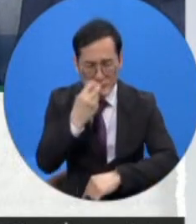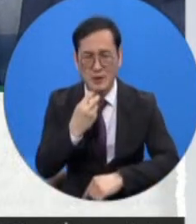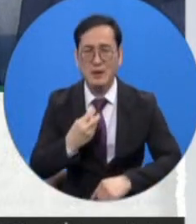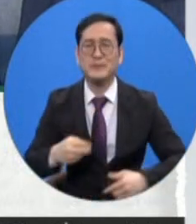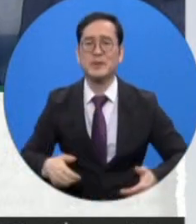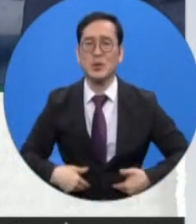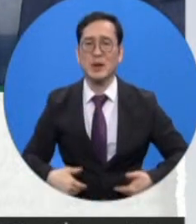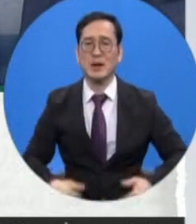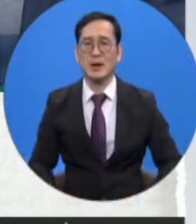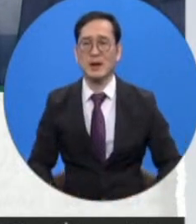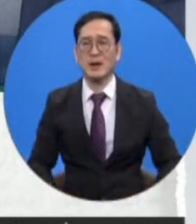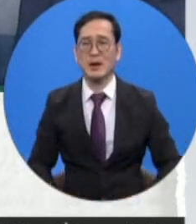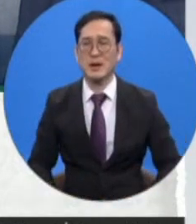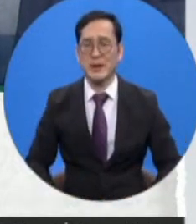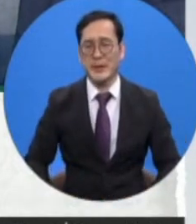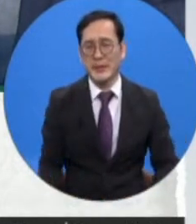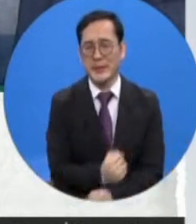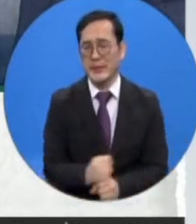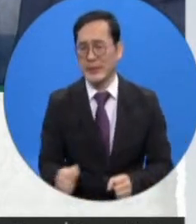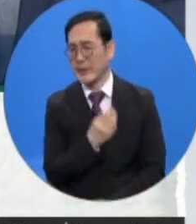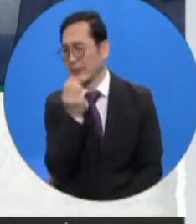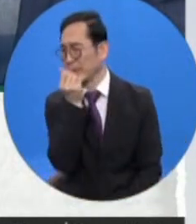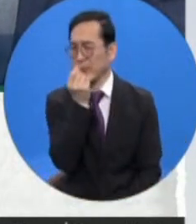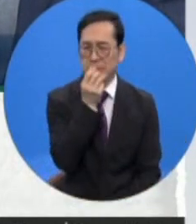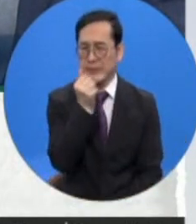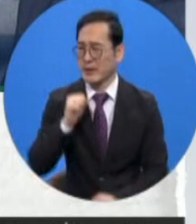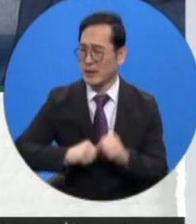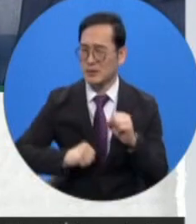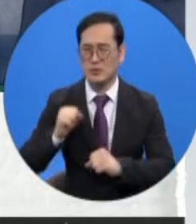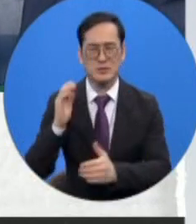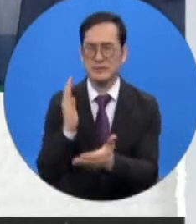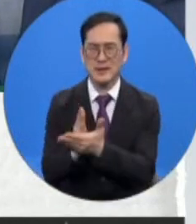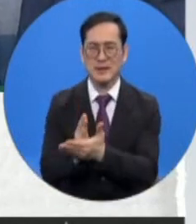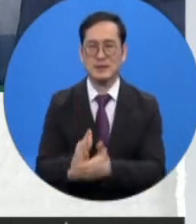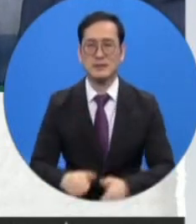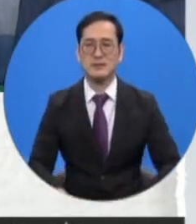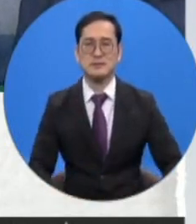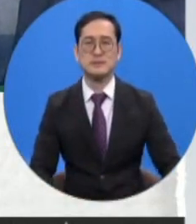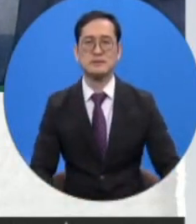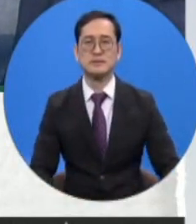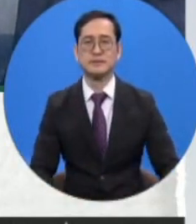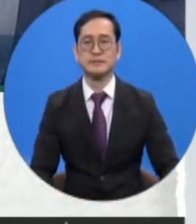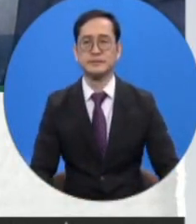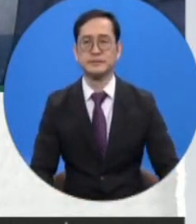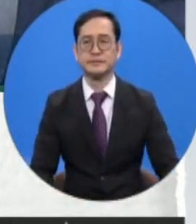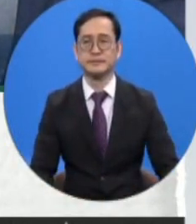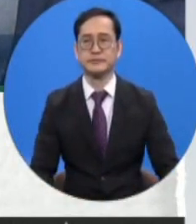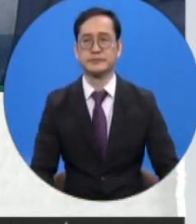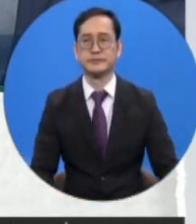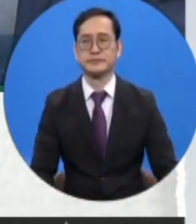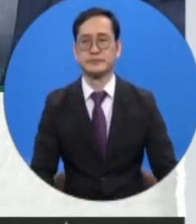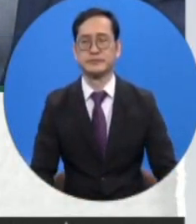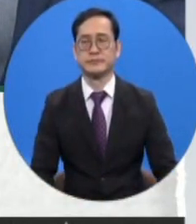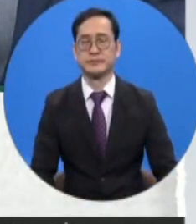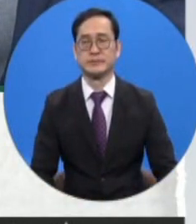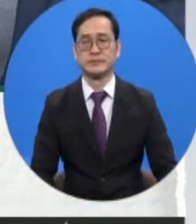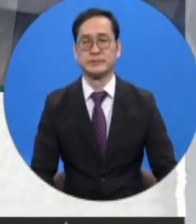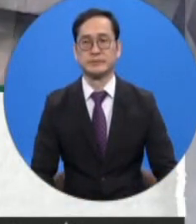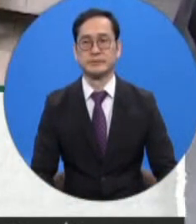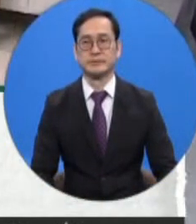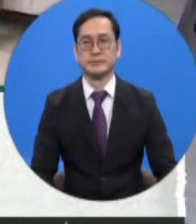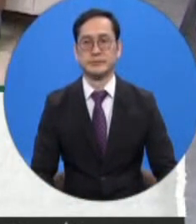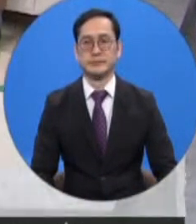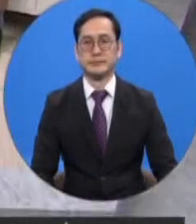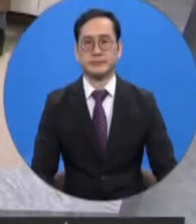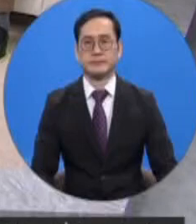면에서 많은 실망을 주고 있다. 지금이라도 공수처장이 다시 한번 신기일전해야 된다. 그런 말씀드리고 싶습니다. 김용주 의원님의